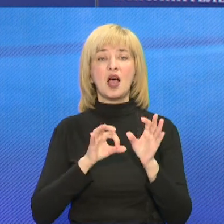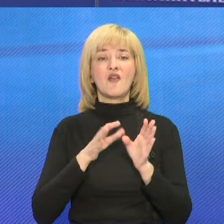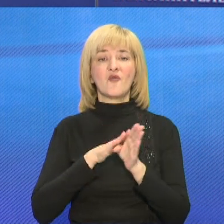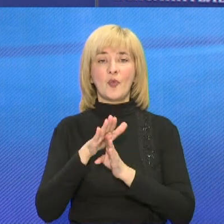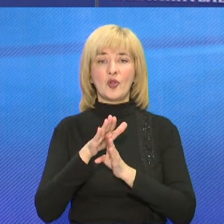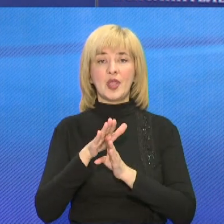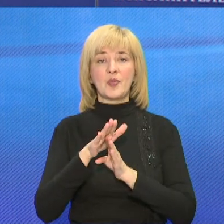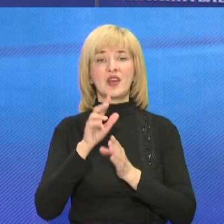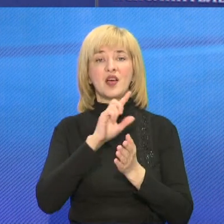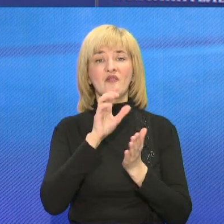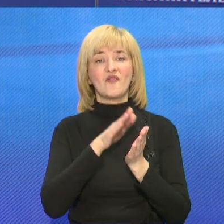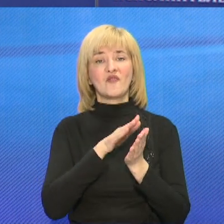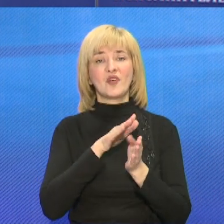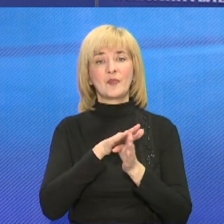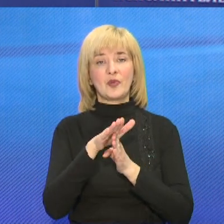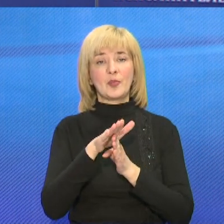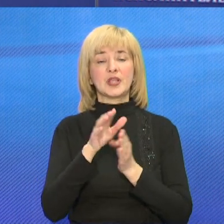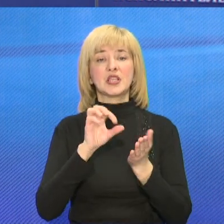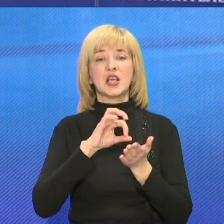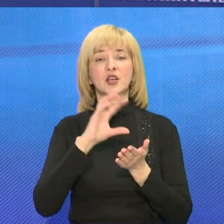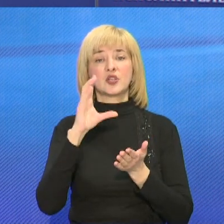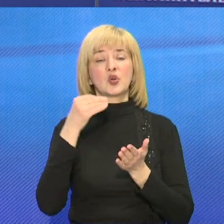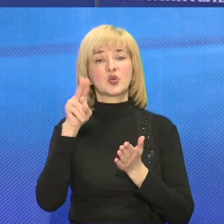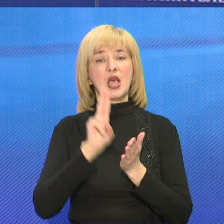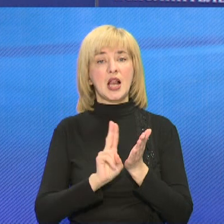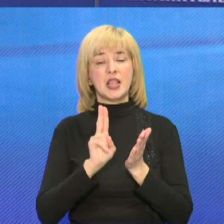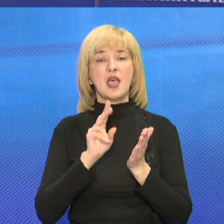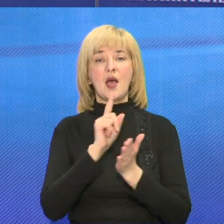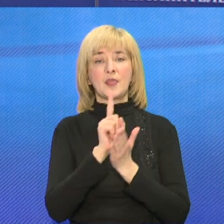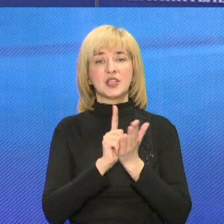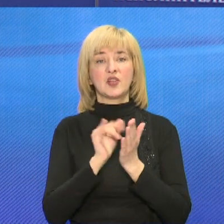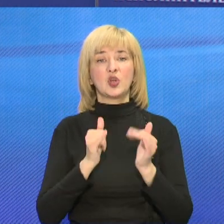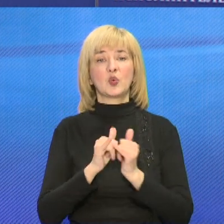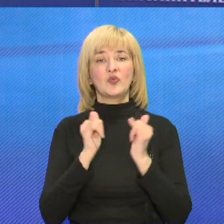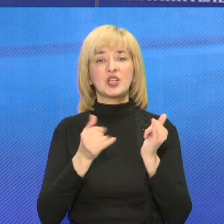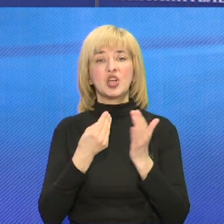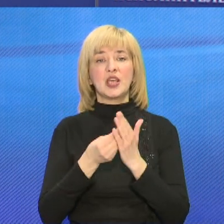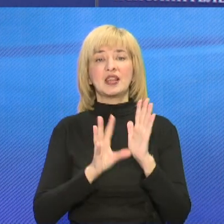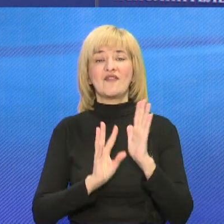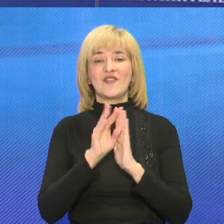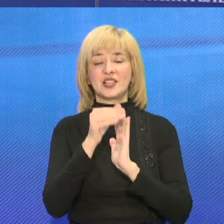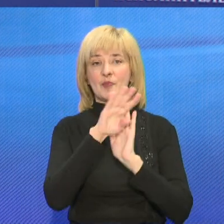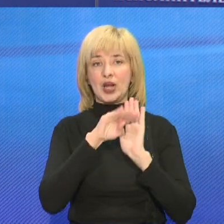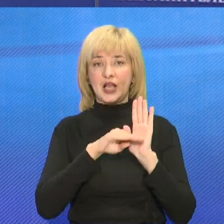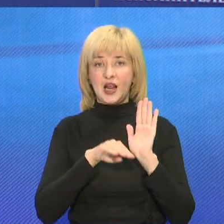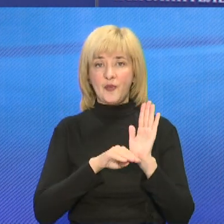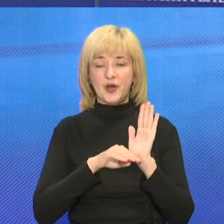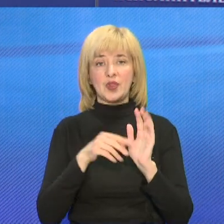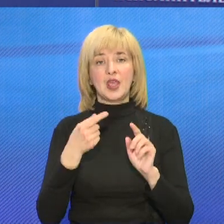обязательства, но и увеличить финансирование инвестпрограммы. В основном финансирование добавлялось на объекты социальной сферы.